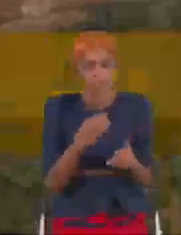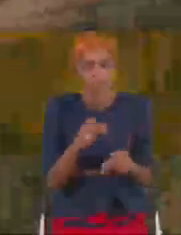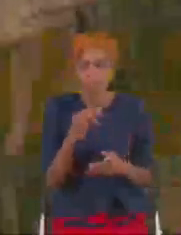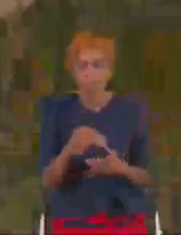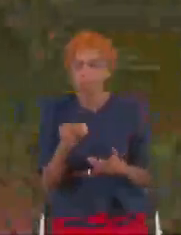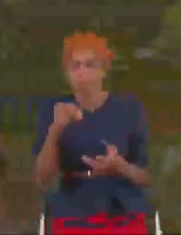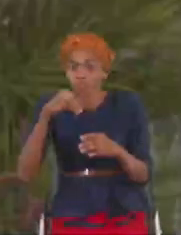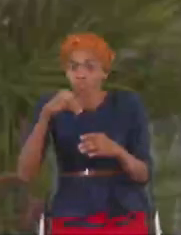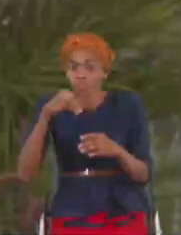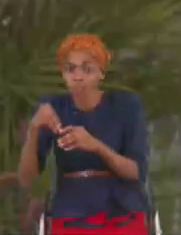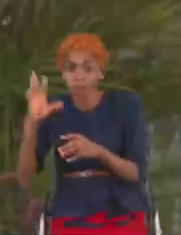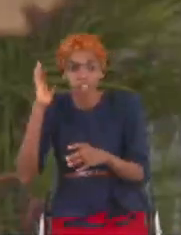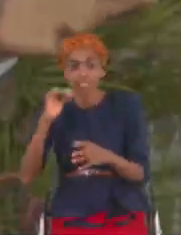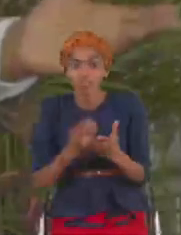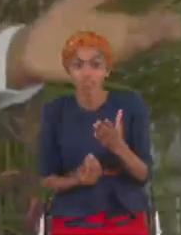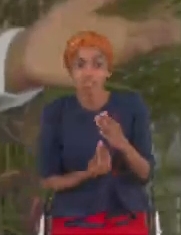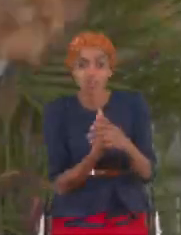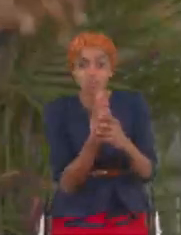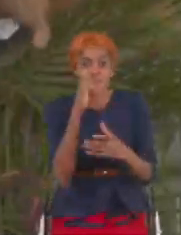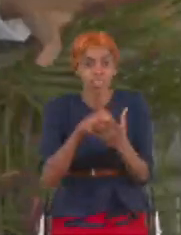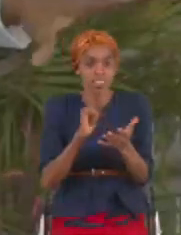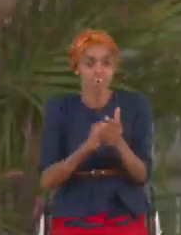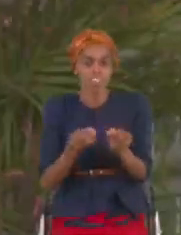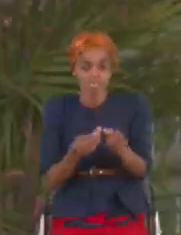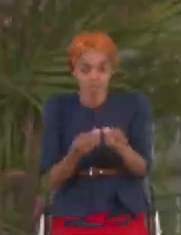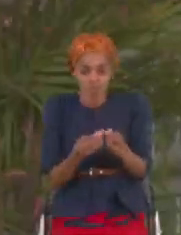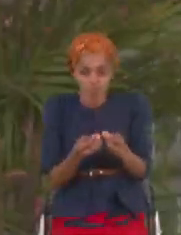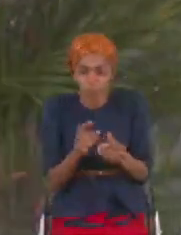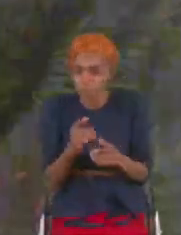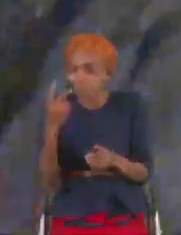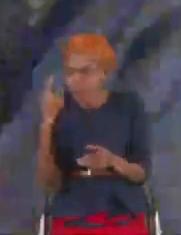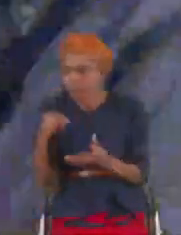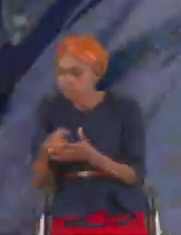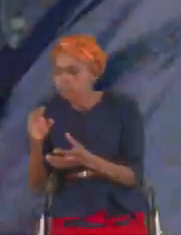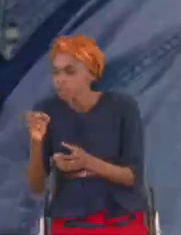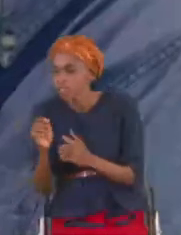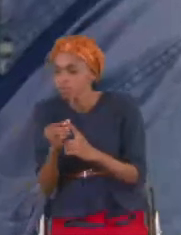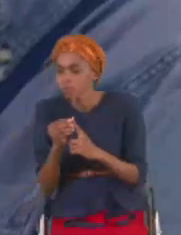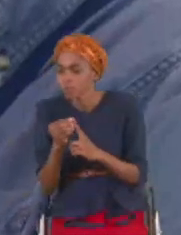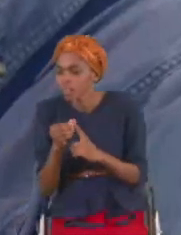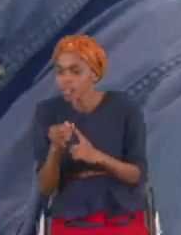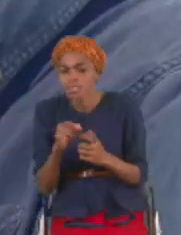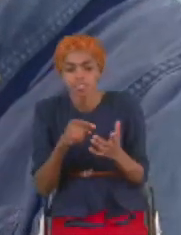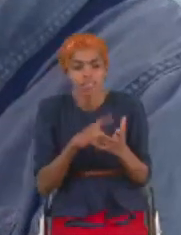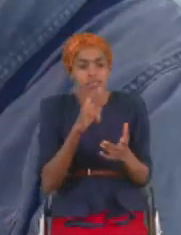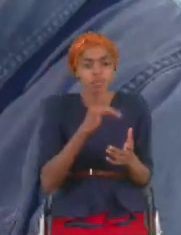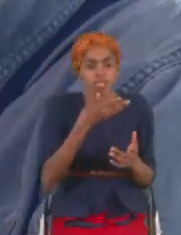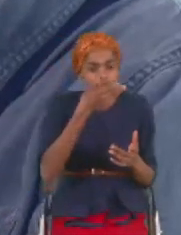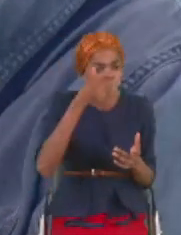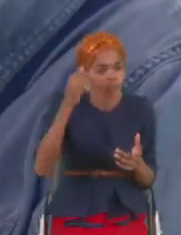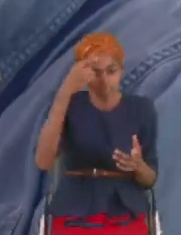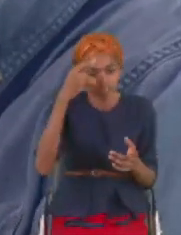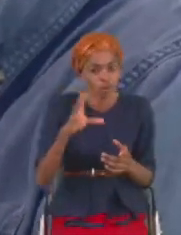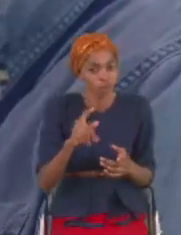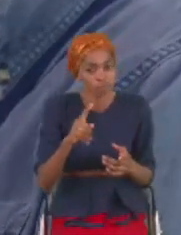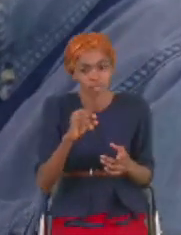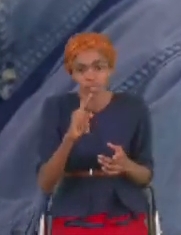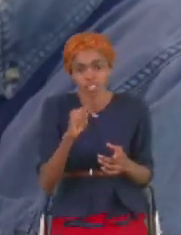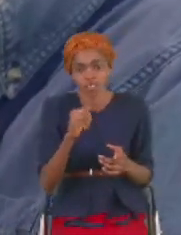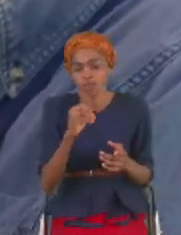type de semences qui pourra croître dans le sol ça c'est pour le riz ça c'est mieux pour la